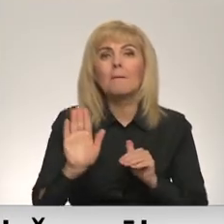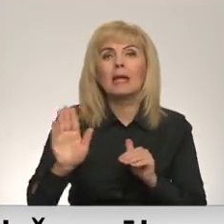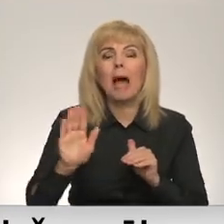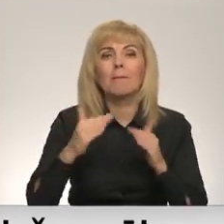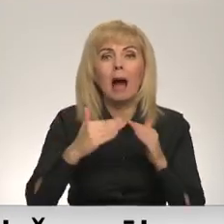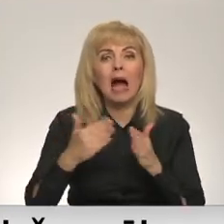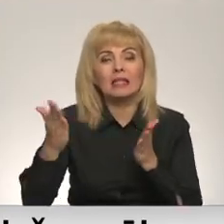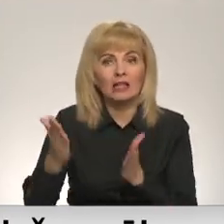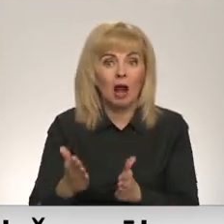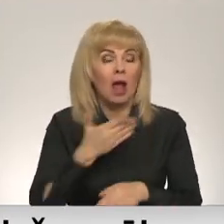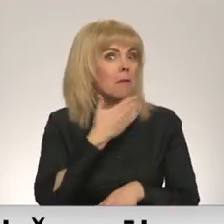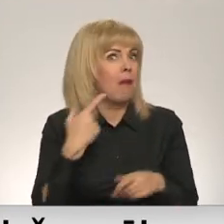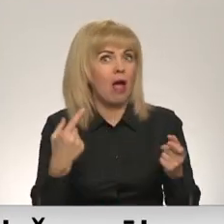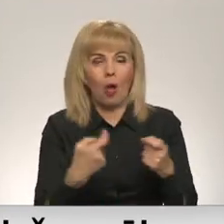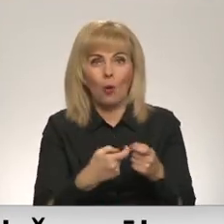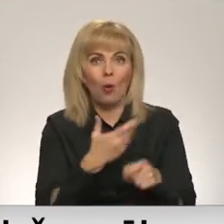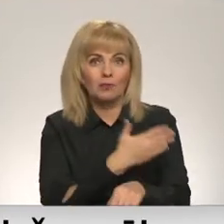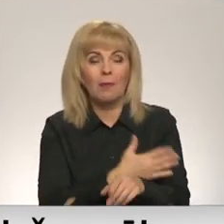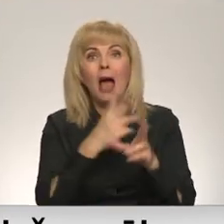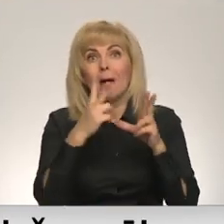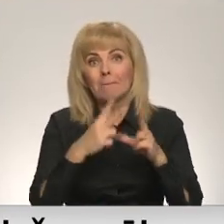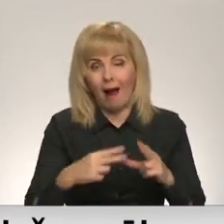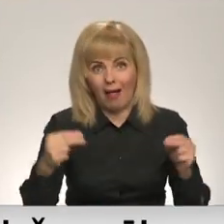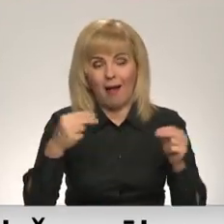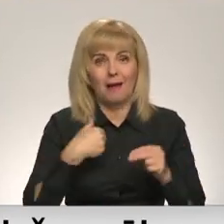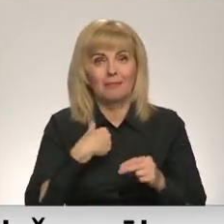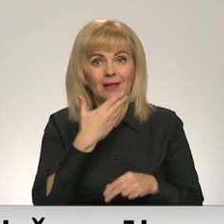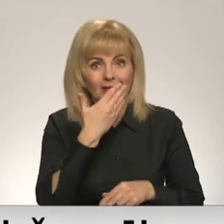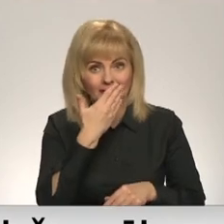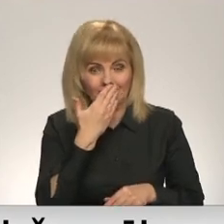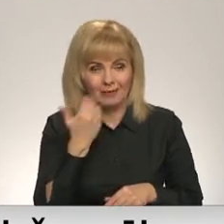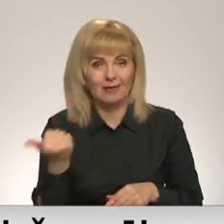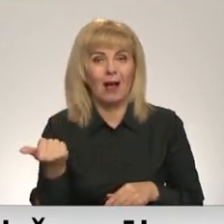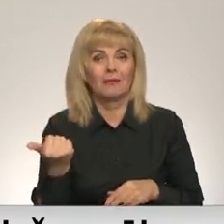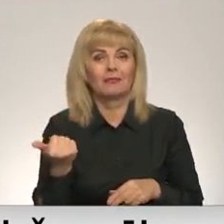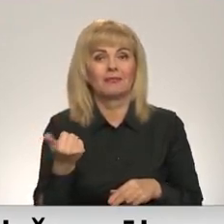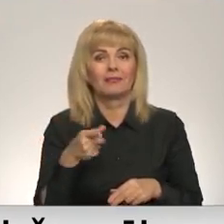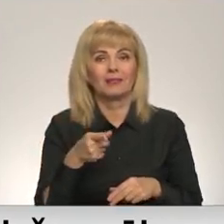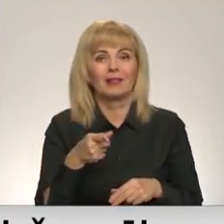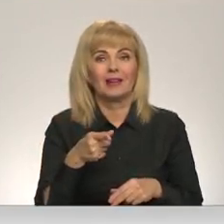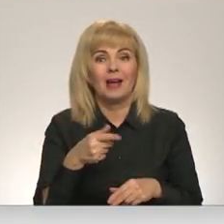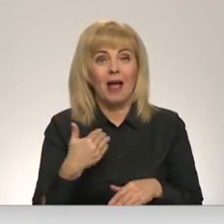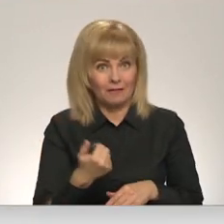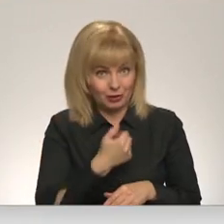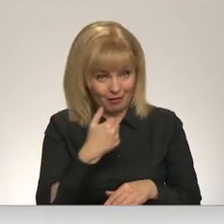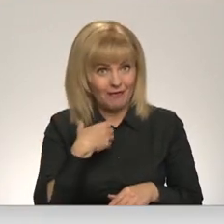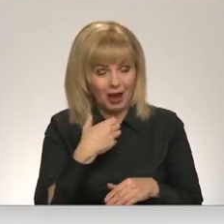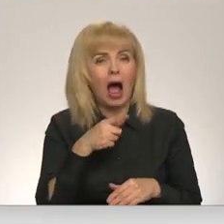nav gumijas zābaki, un laiva man arī nav. Cikai ir bijis cits gads, ka vajag arī